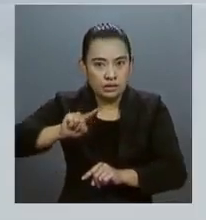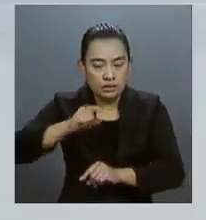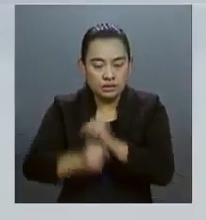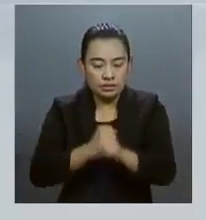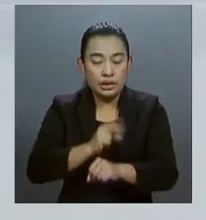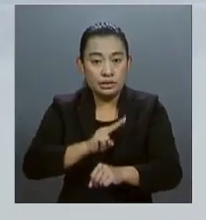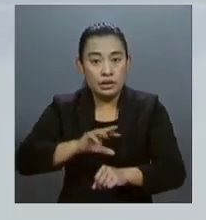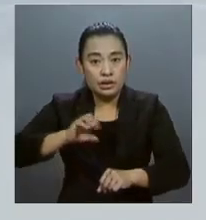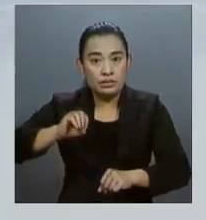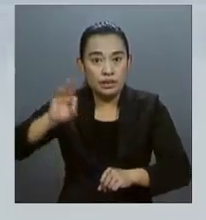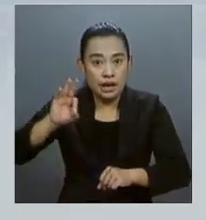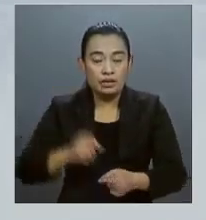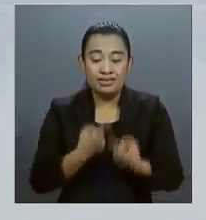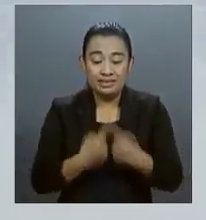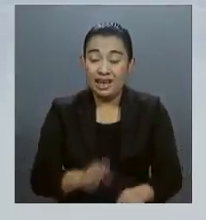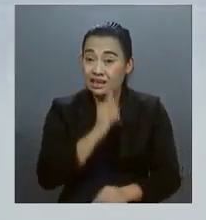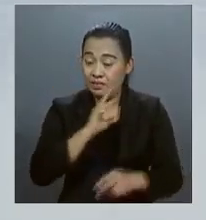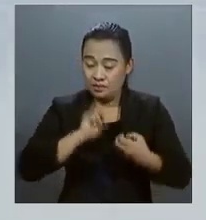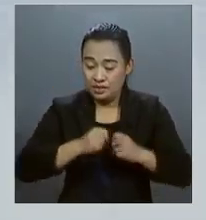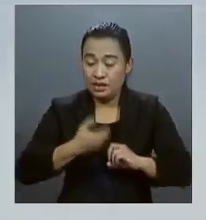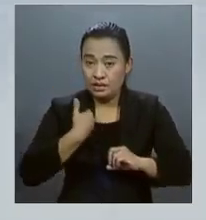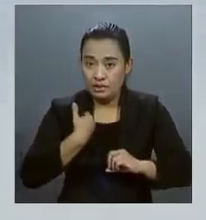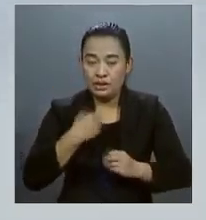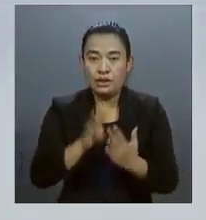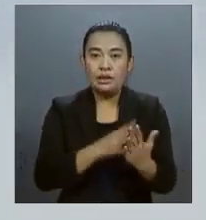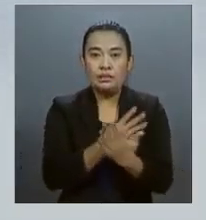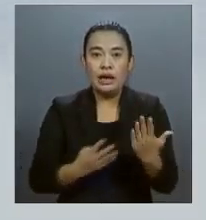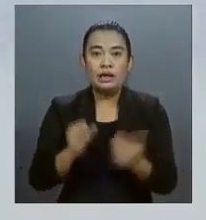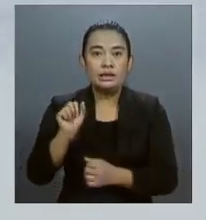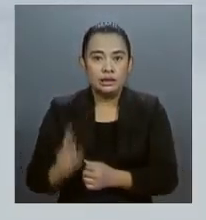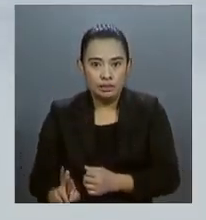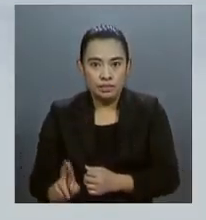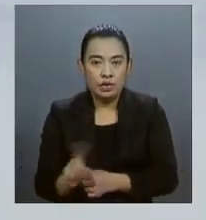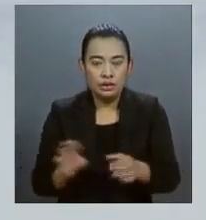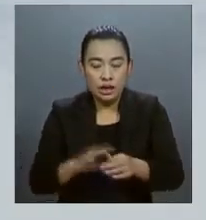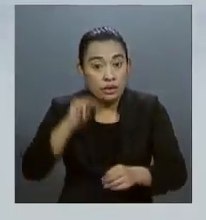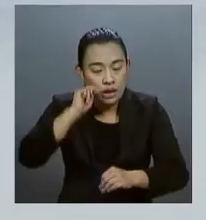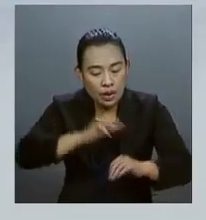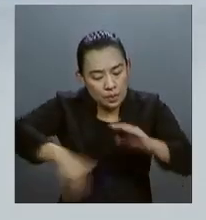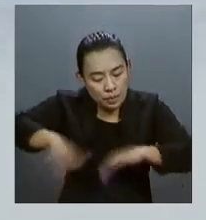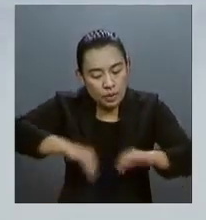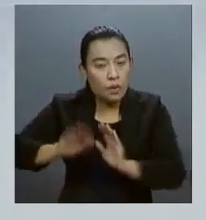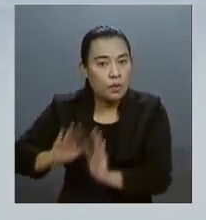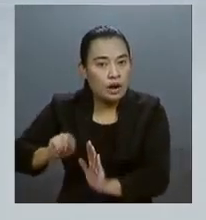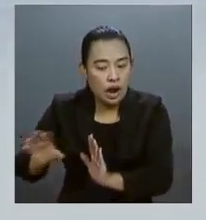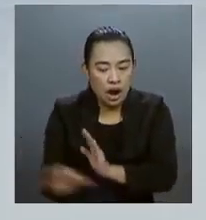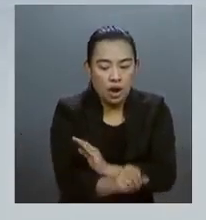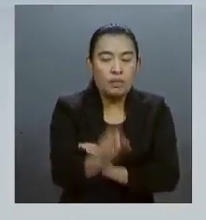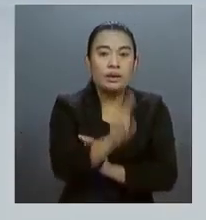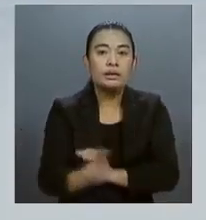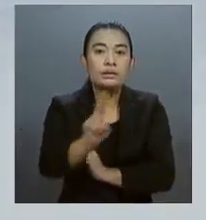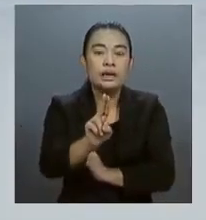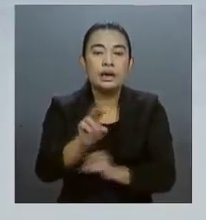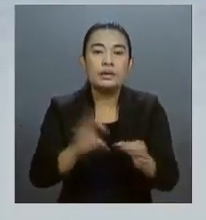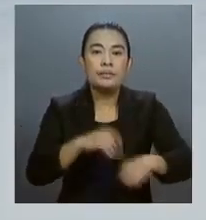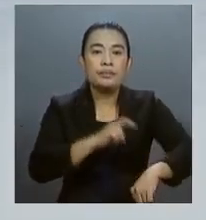2559แต่หากวิกฤตก็มีแผนรองรับเอาไว้แล้วโดยการผันน้ำที่ฝากไว้ก่อนหน้านี้มาใช้ซึ่งจะสามารถยืดเว